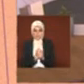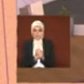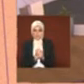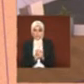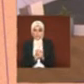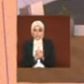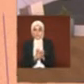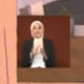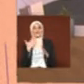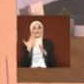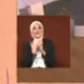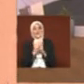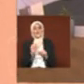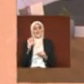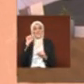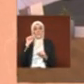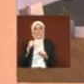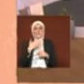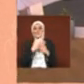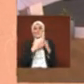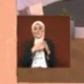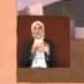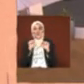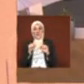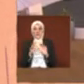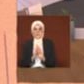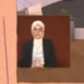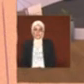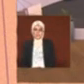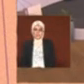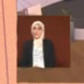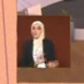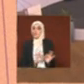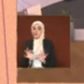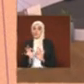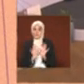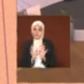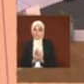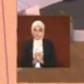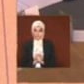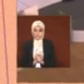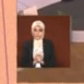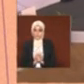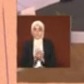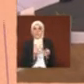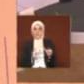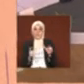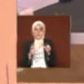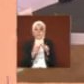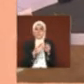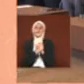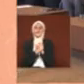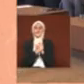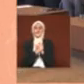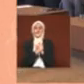سواء اتعرضت لعنف من تعرضت لتحرش في الشارع التشريعات دي بتخدم ان هي